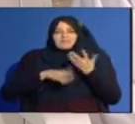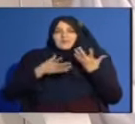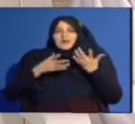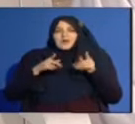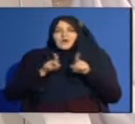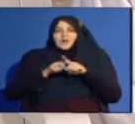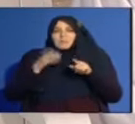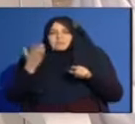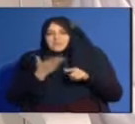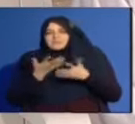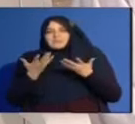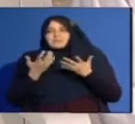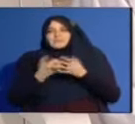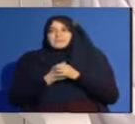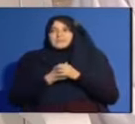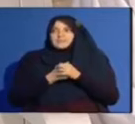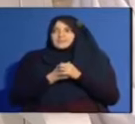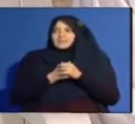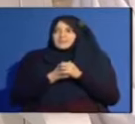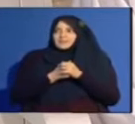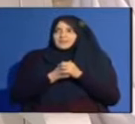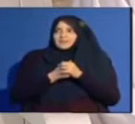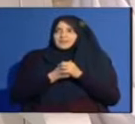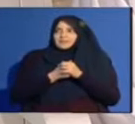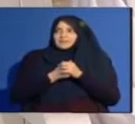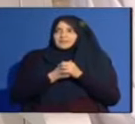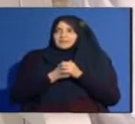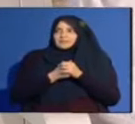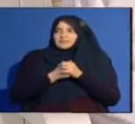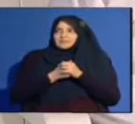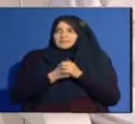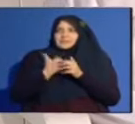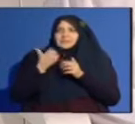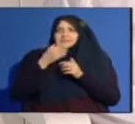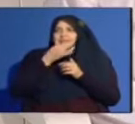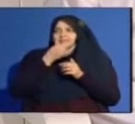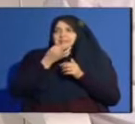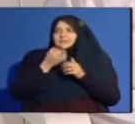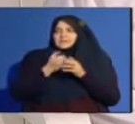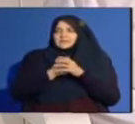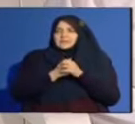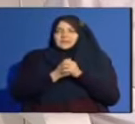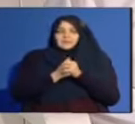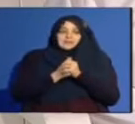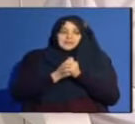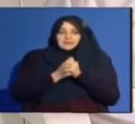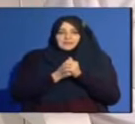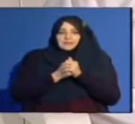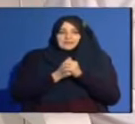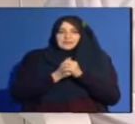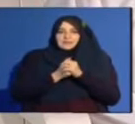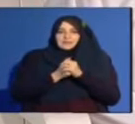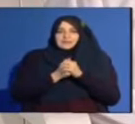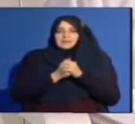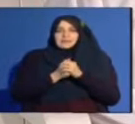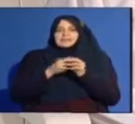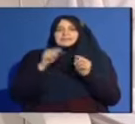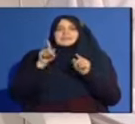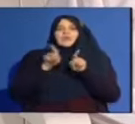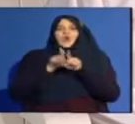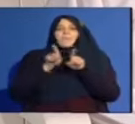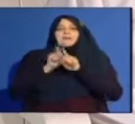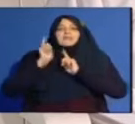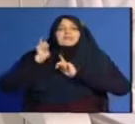الأم، فهذا أيضا وكأنه جهاد دكتور بالنسبة صحيح لهذه الأسر. هو نوع من أنواع الجهاد. نعم.